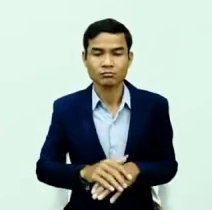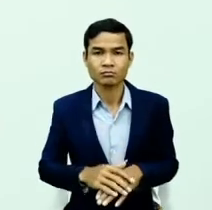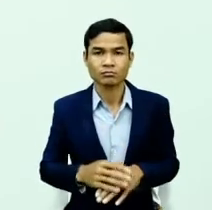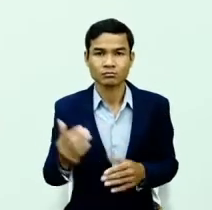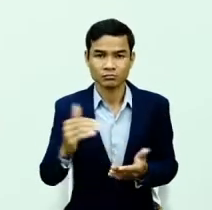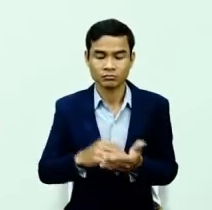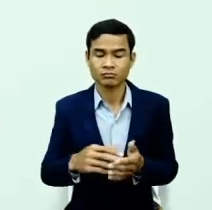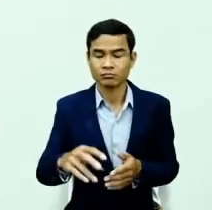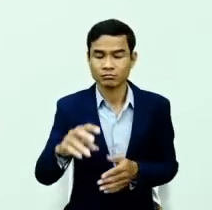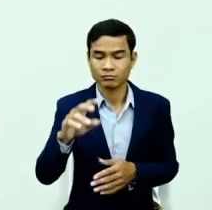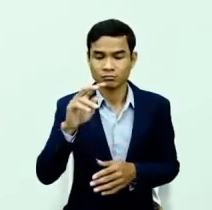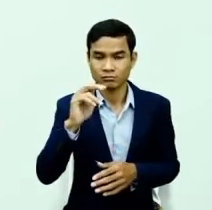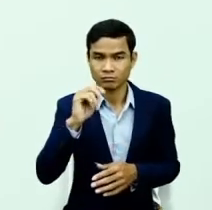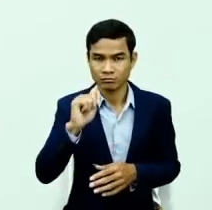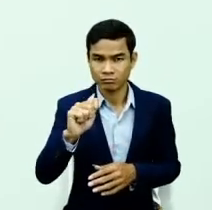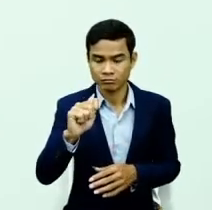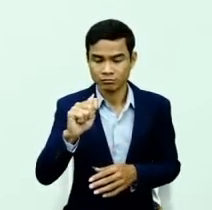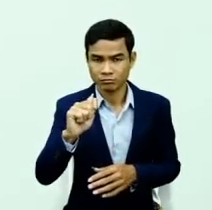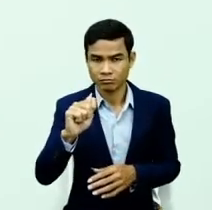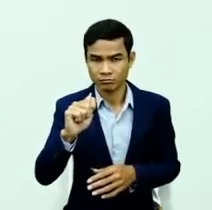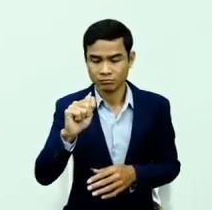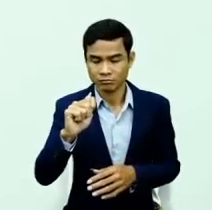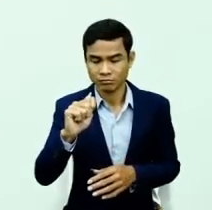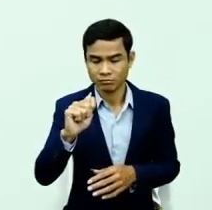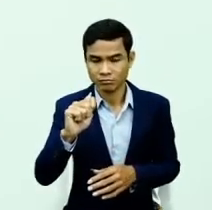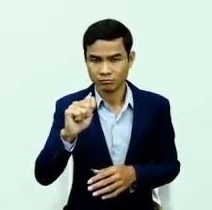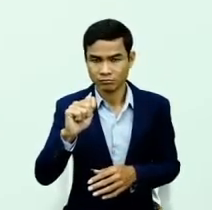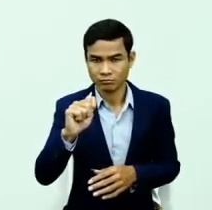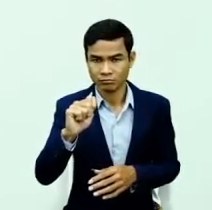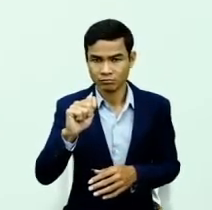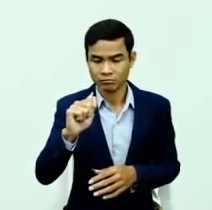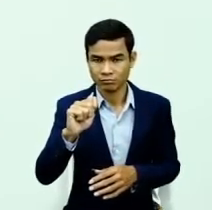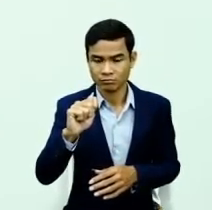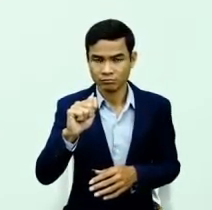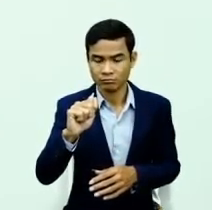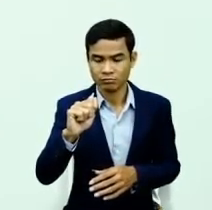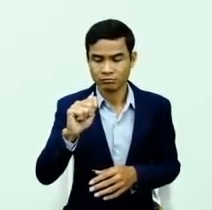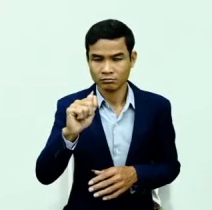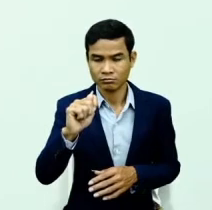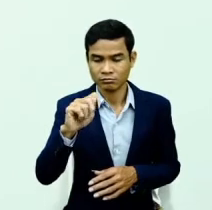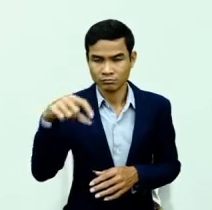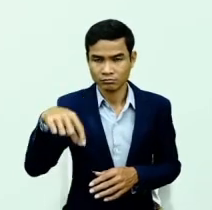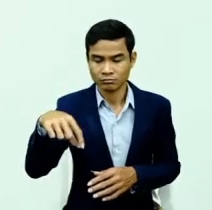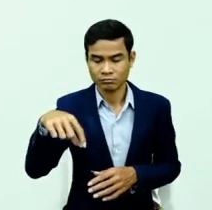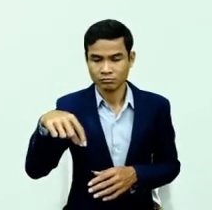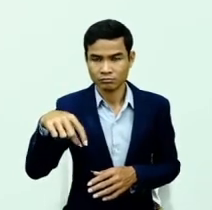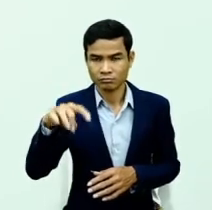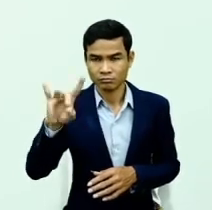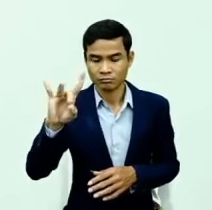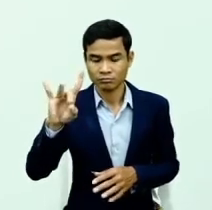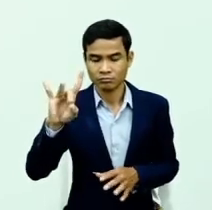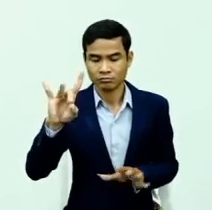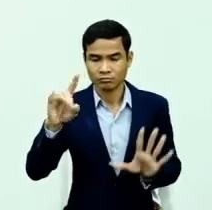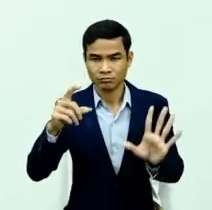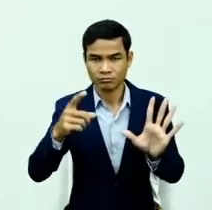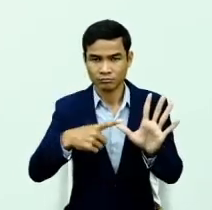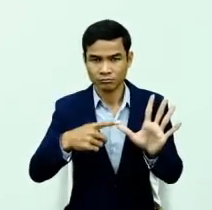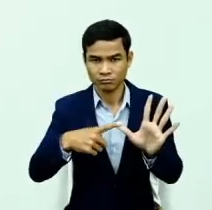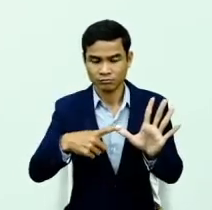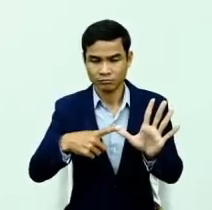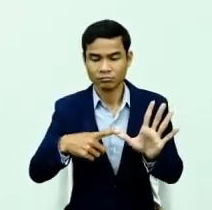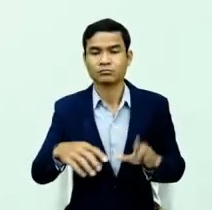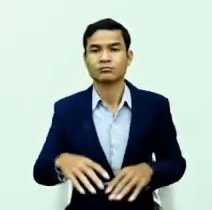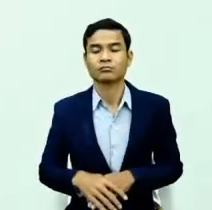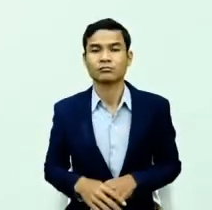tiết rực tía miến ạ xó rự có bó